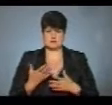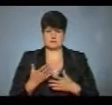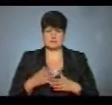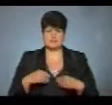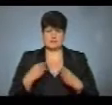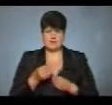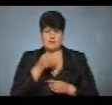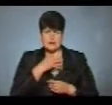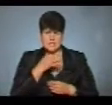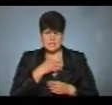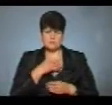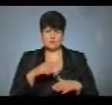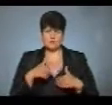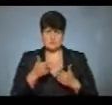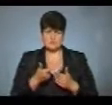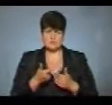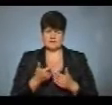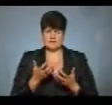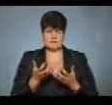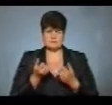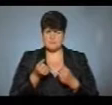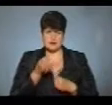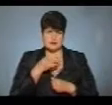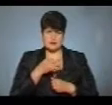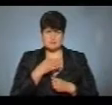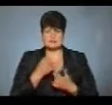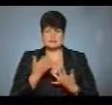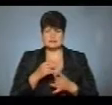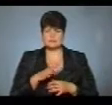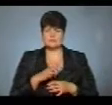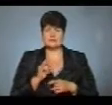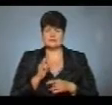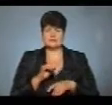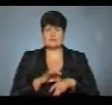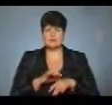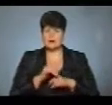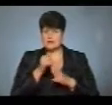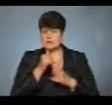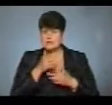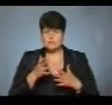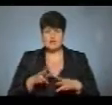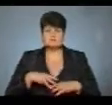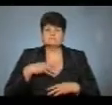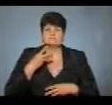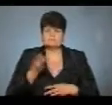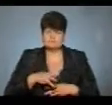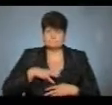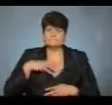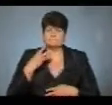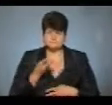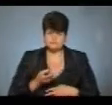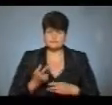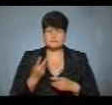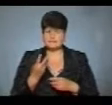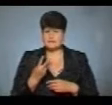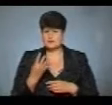певні ліки. Ми йому подавали, і він не сприймає тих ліків. Настільки дитина була хвора, що не могла, просто все виривала. І 4 чи 3